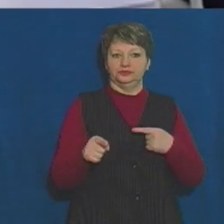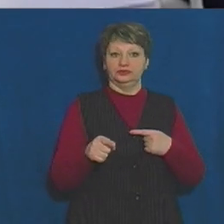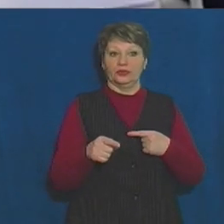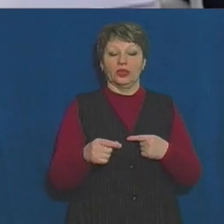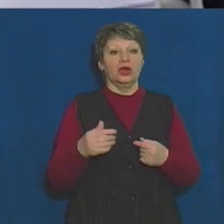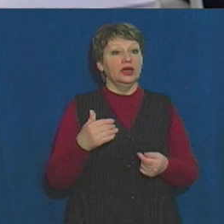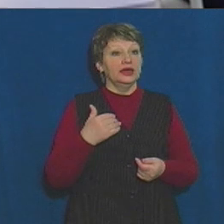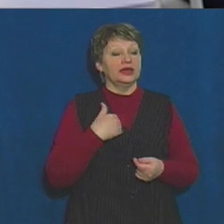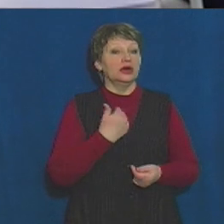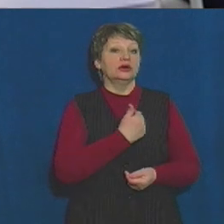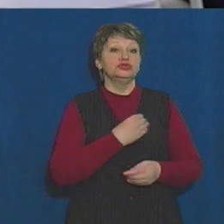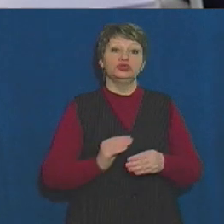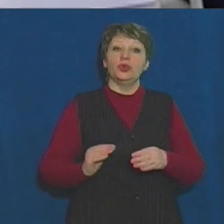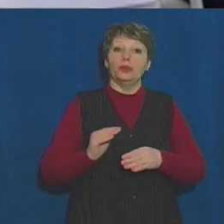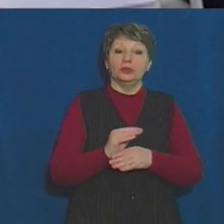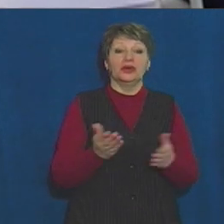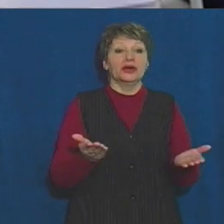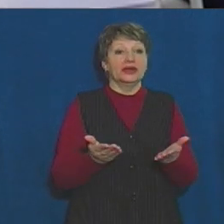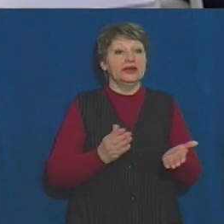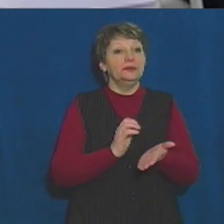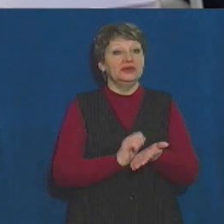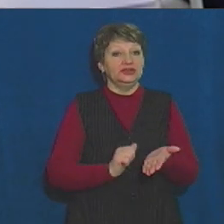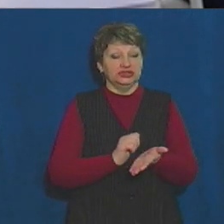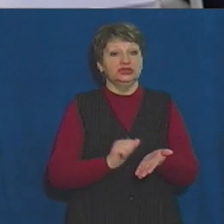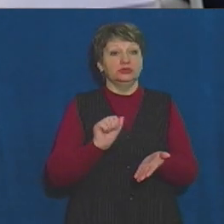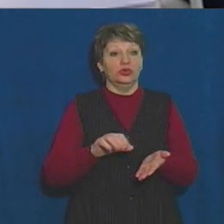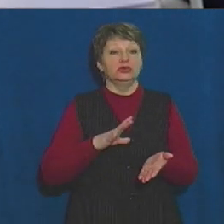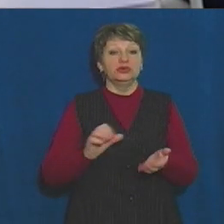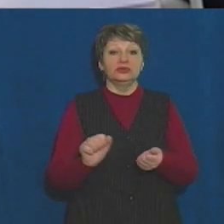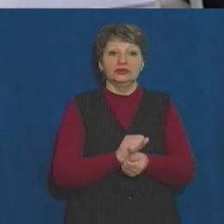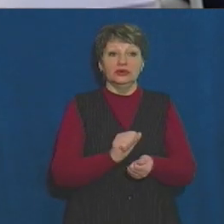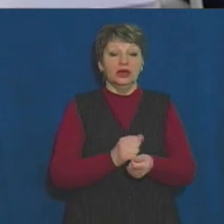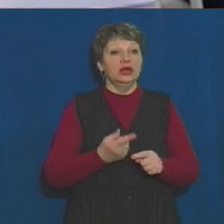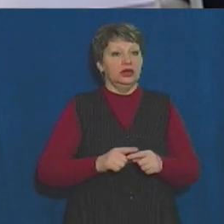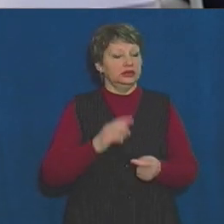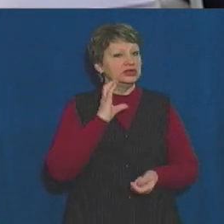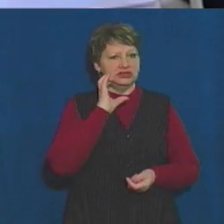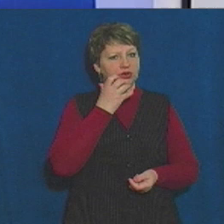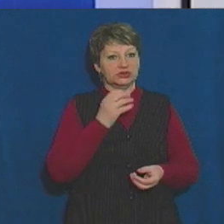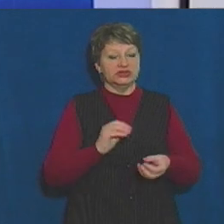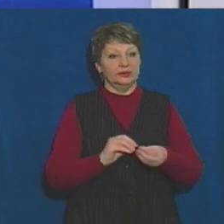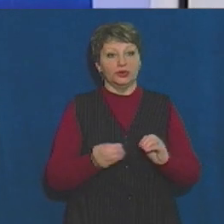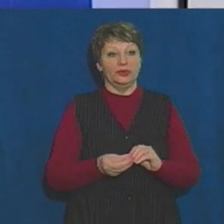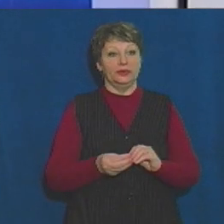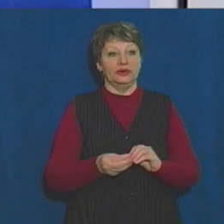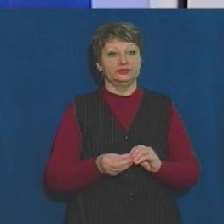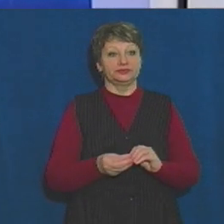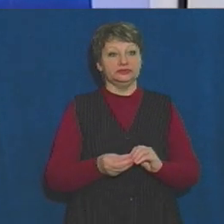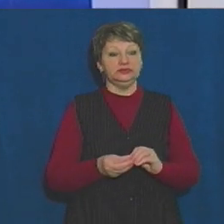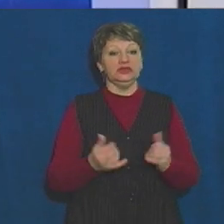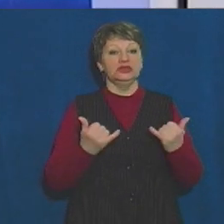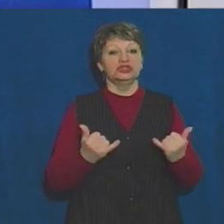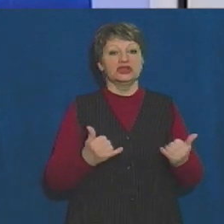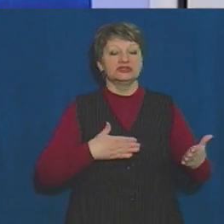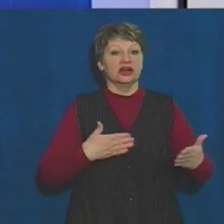доповнити до того, які причини можуть викликати їх. Насправді, це дуже серйозна комплексна проблема. Зараз дуже активно